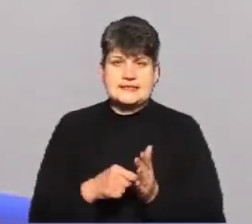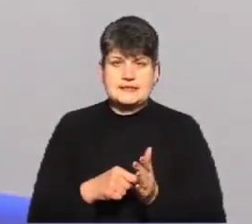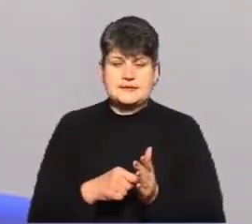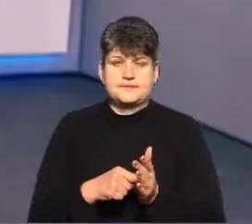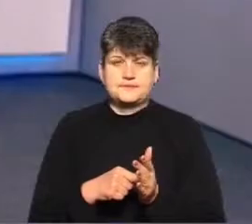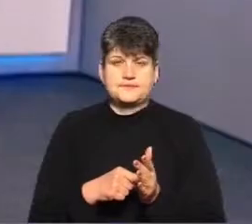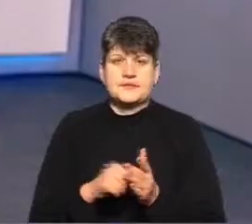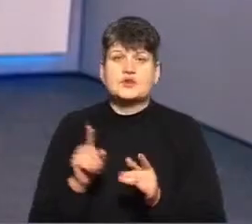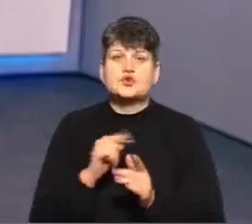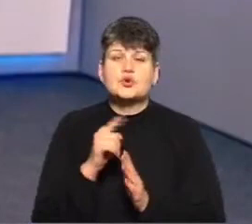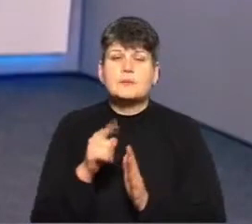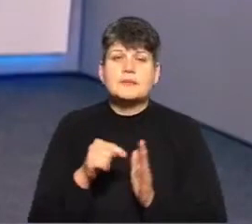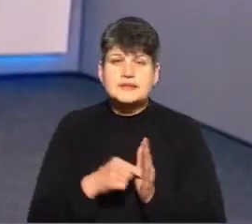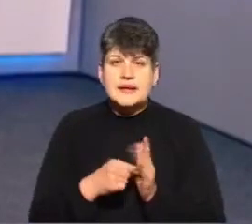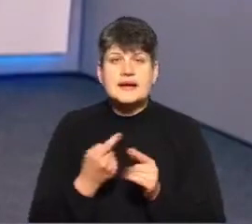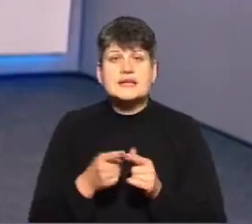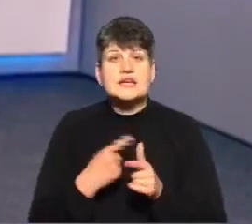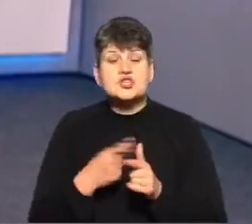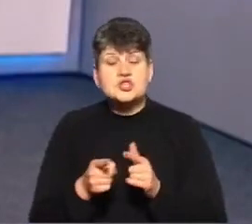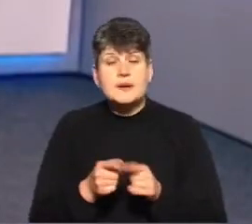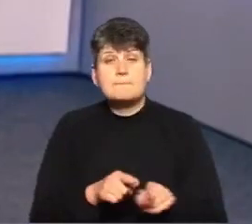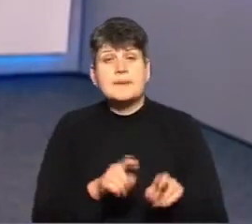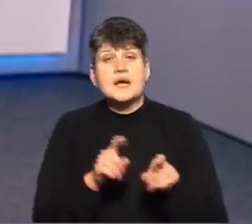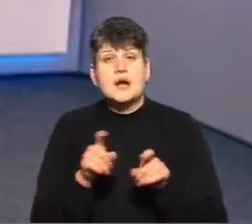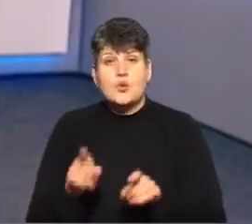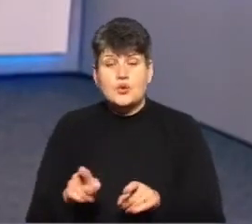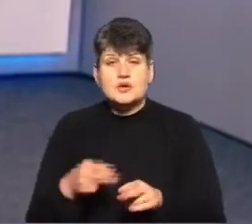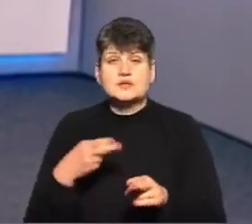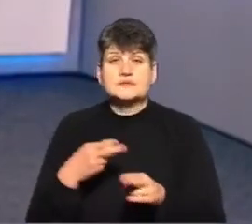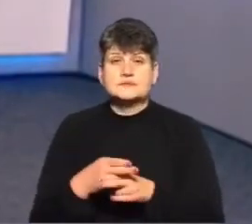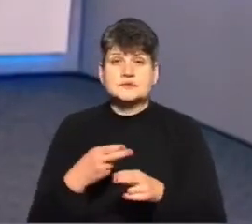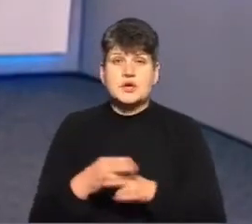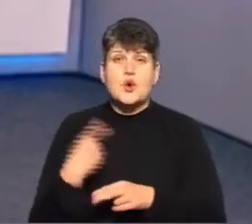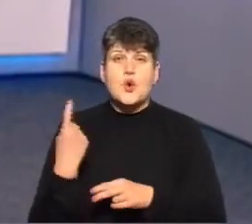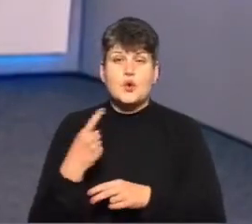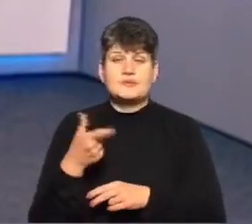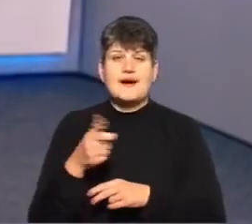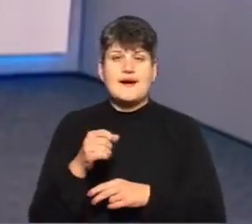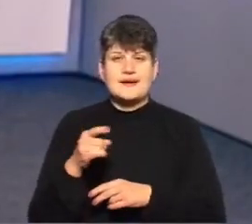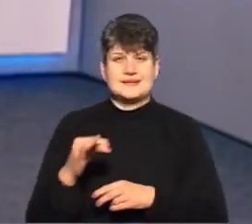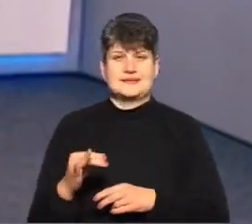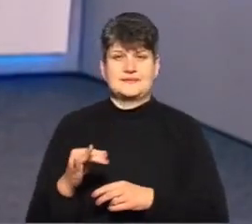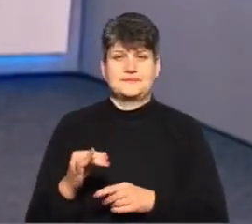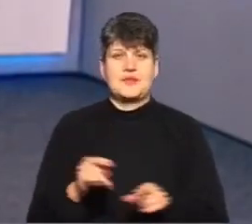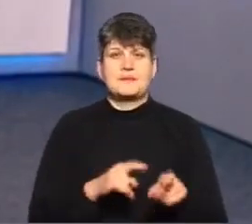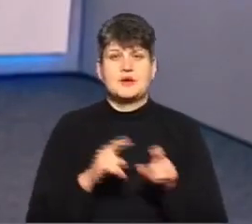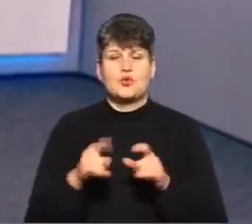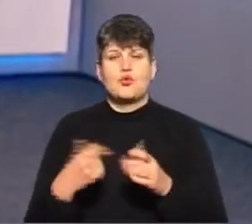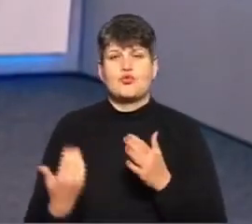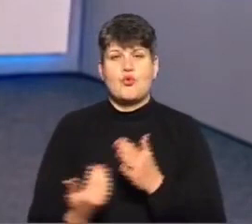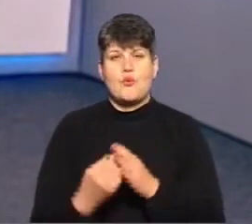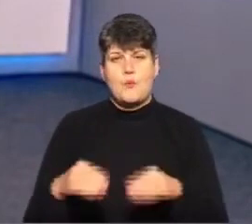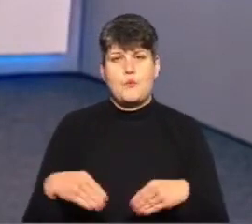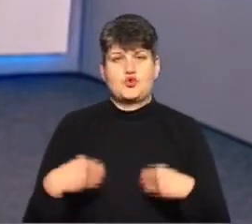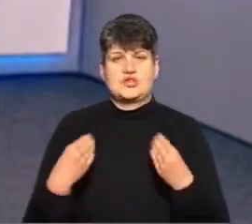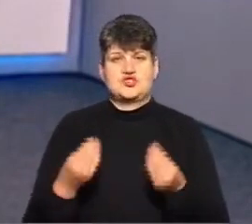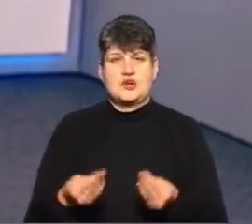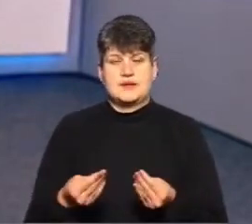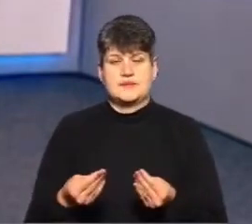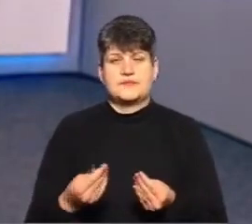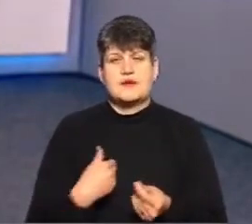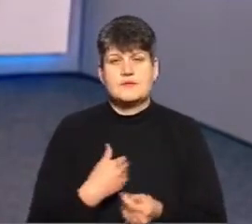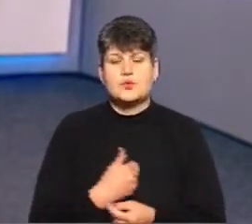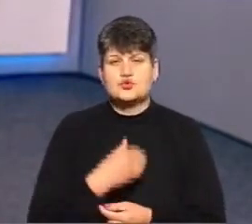питання, чи переходять, чи перешкоджають облгази переходу до нового постачальника. Я вам хочу сказати,